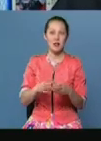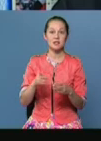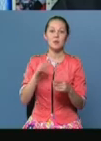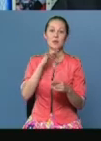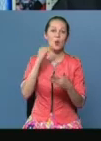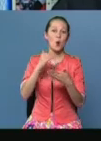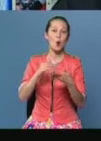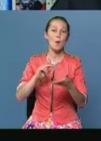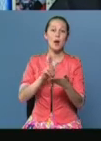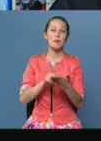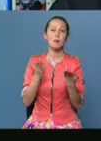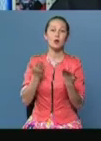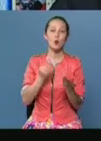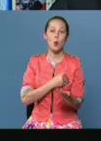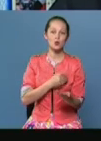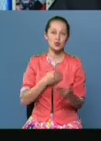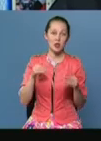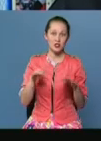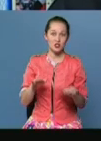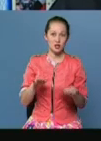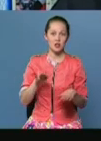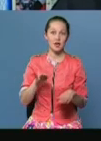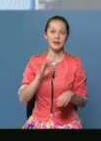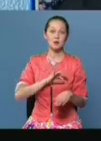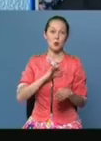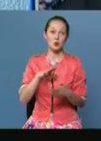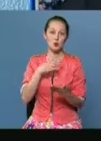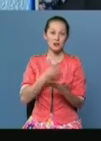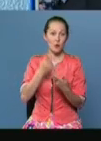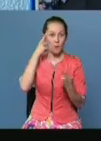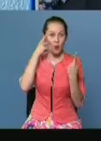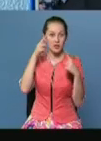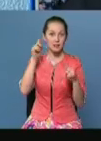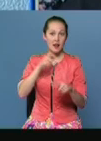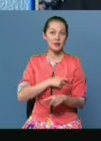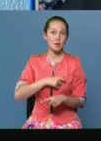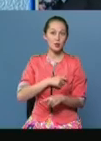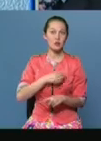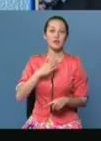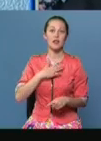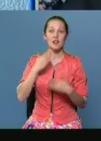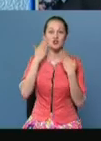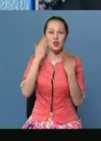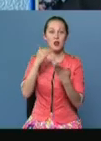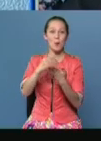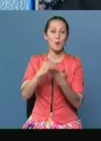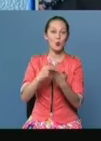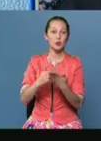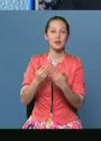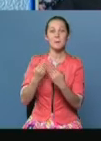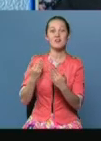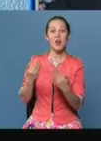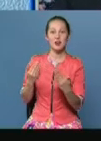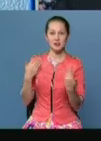город хотел бы решить, используя свой потенциал депутатов. С удовольствием я вот читала те пункты, предварительно